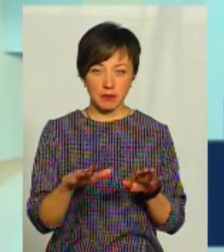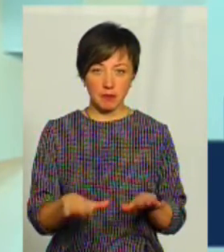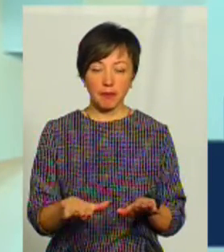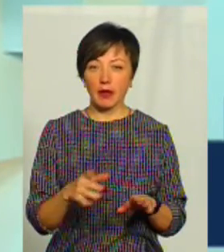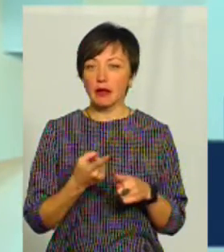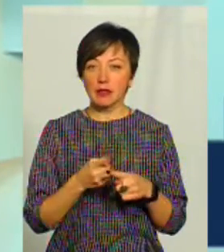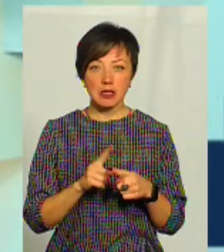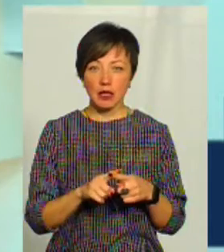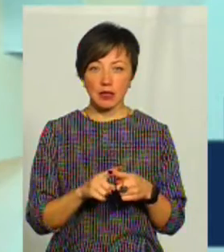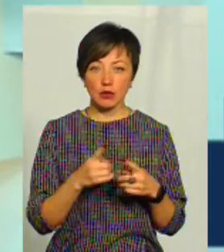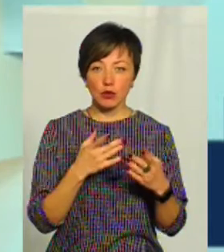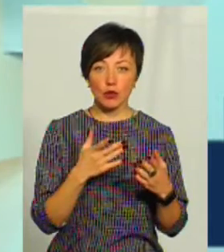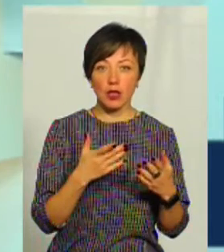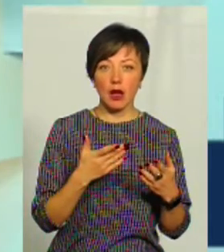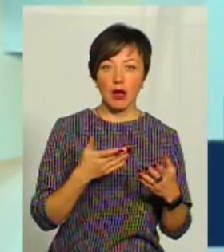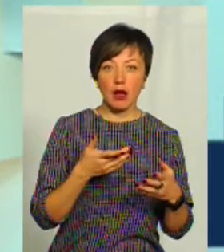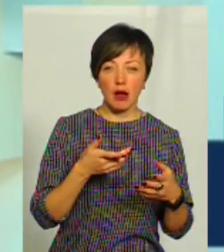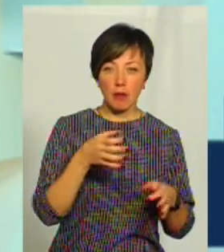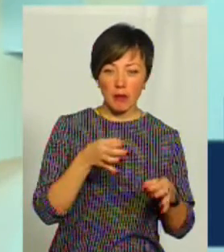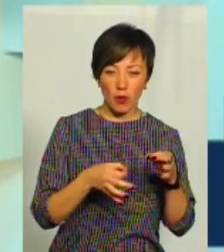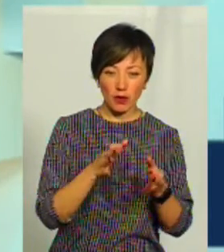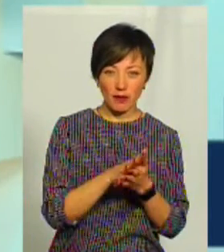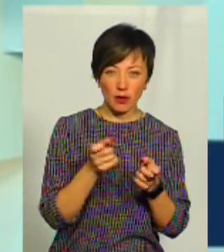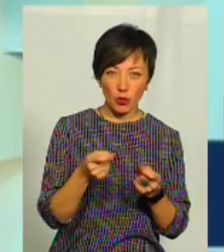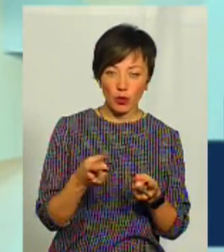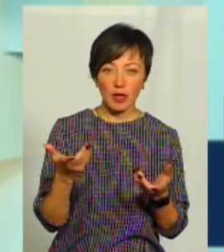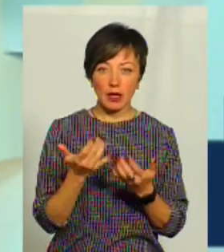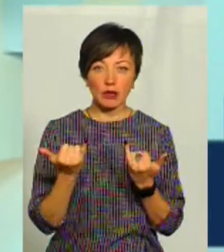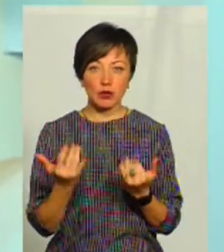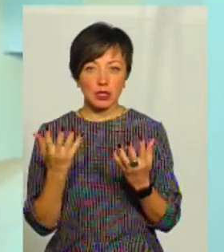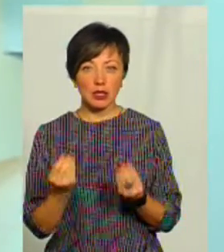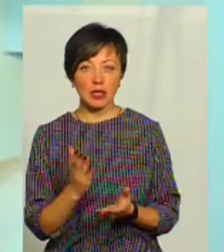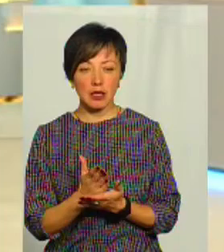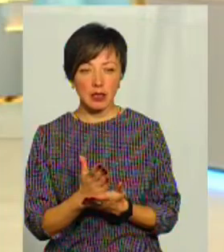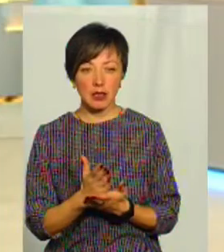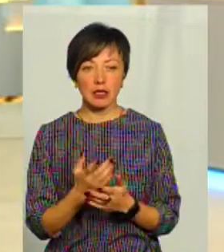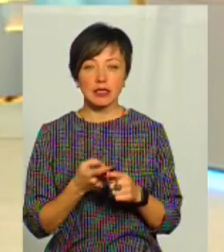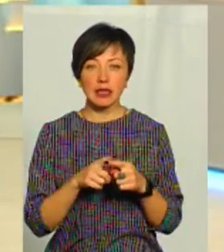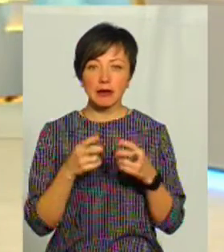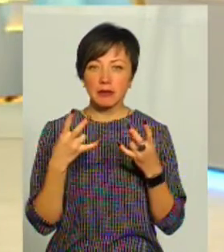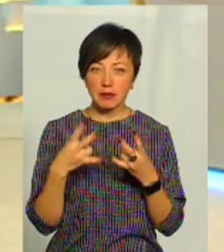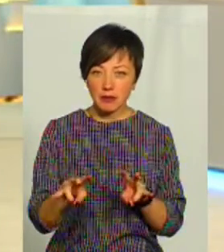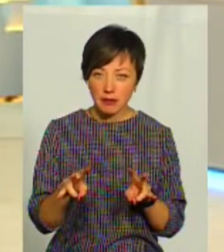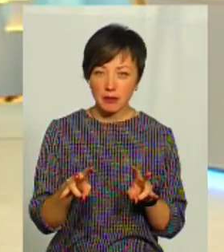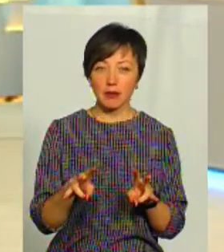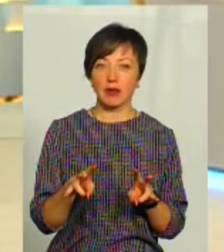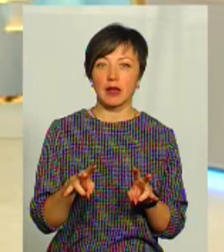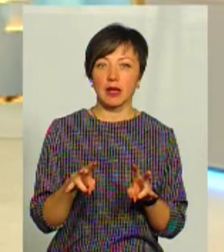тільки органічних відходів, от, тих відходів, які на сьогодні є актуальними, це і небезпечні